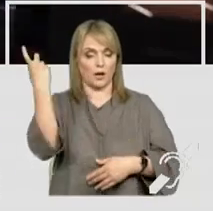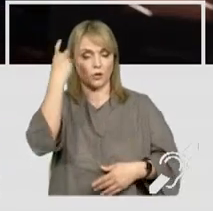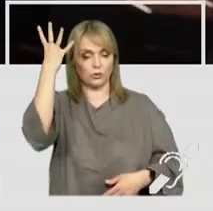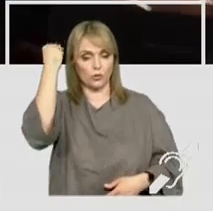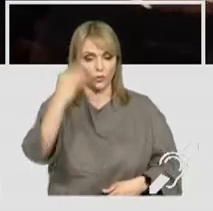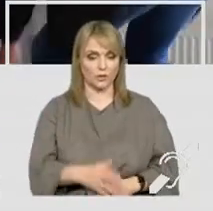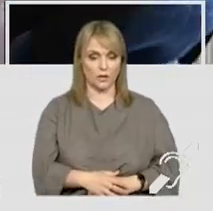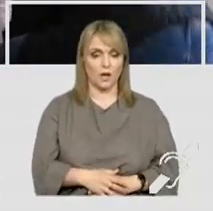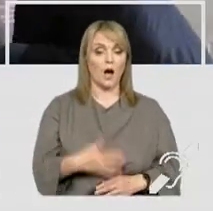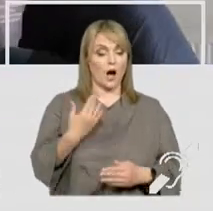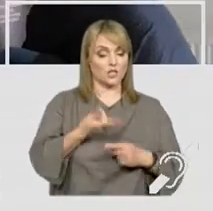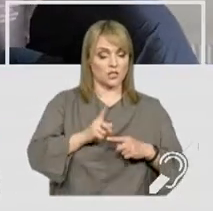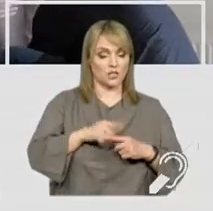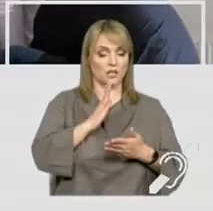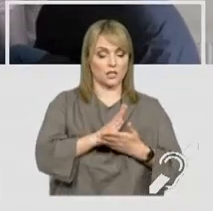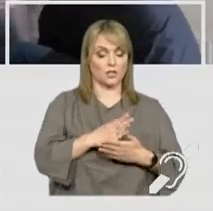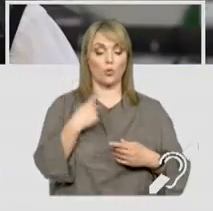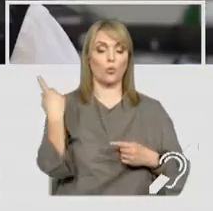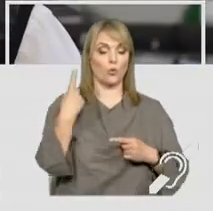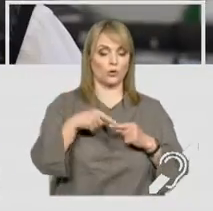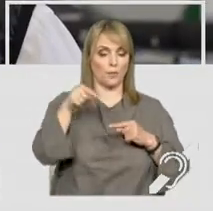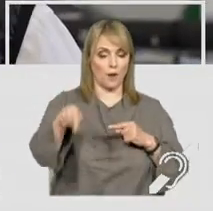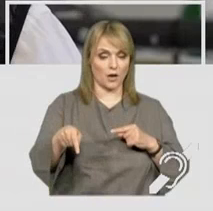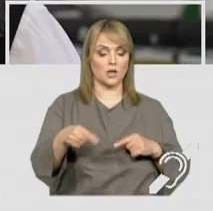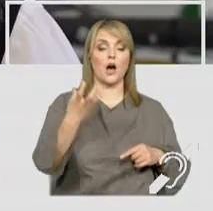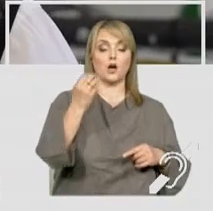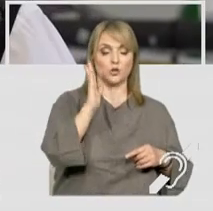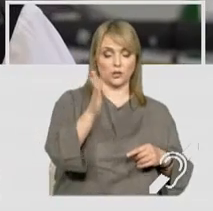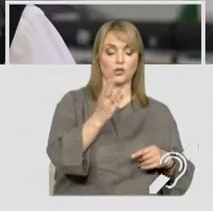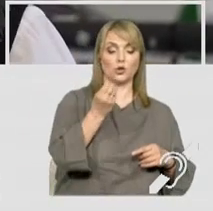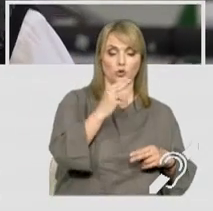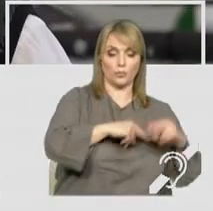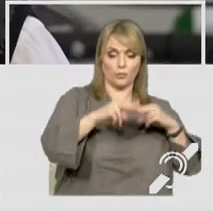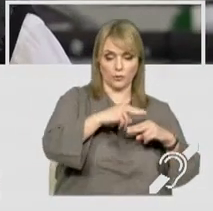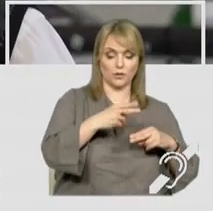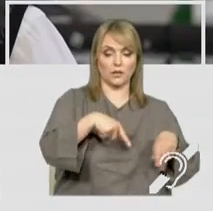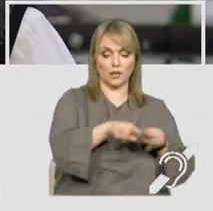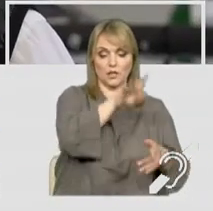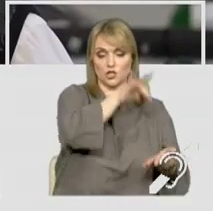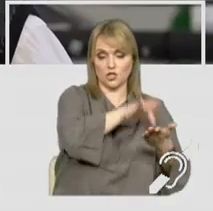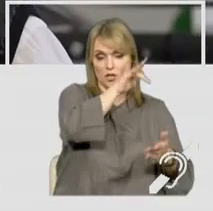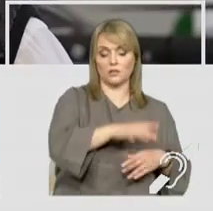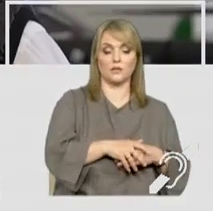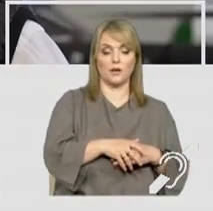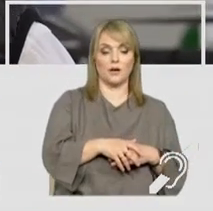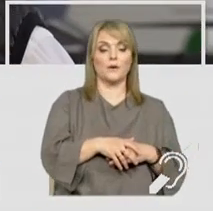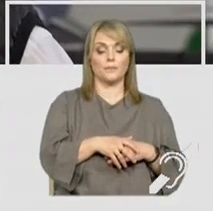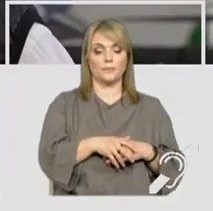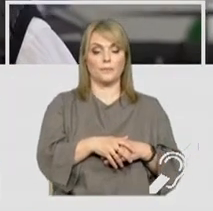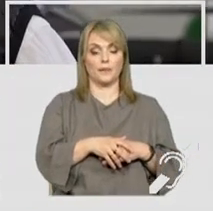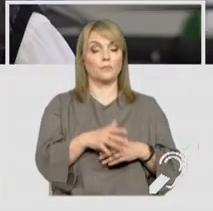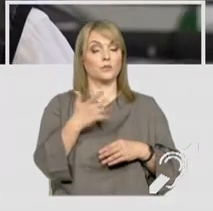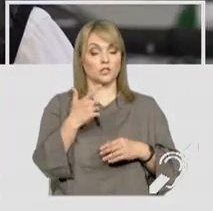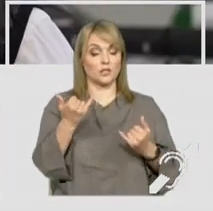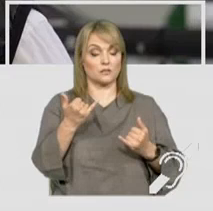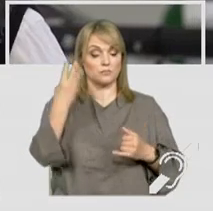al Guvernului Republicii Moldova în dezvoltarea științei agricole. Noi trebuie să ne aliniem la dezvoltarea tehnico-materială